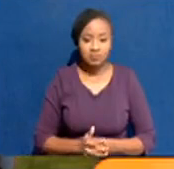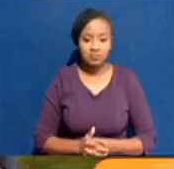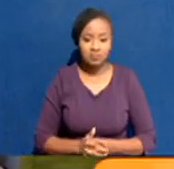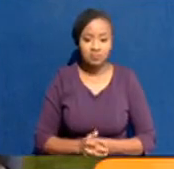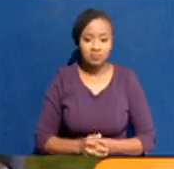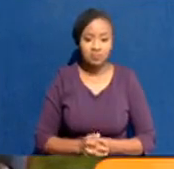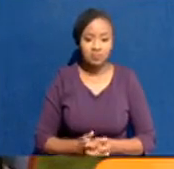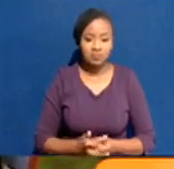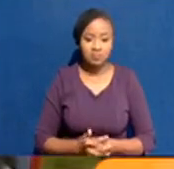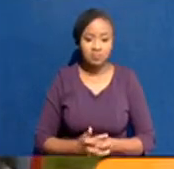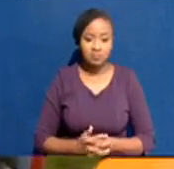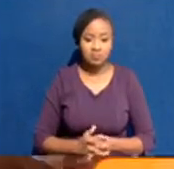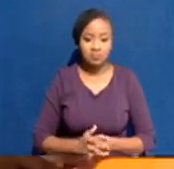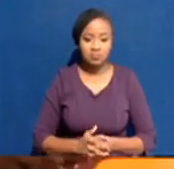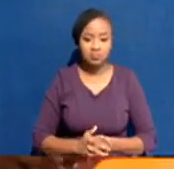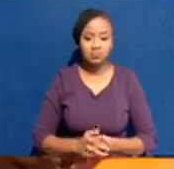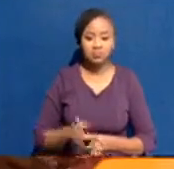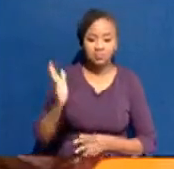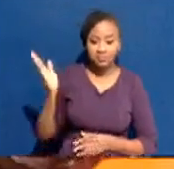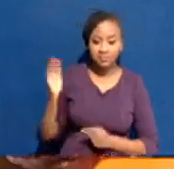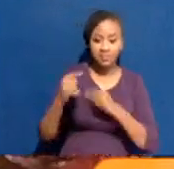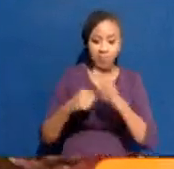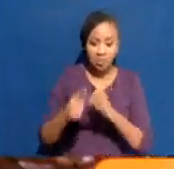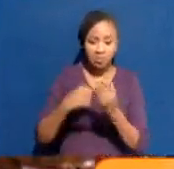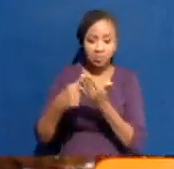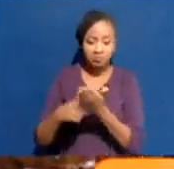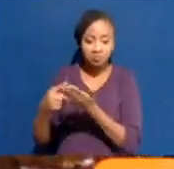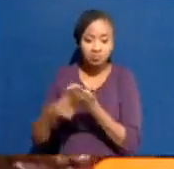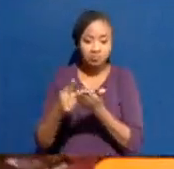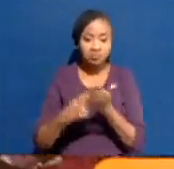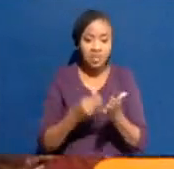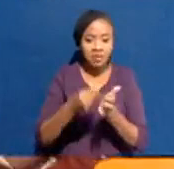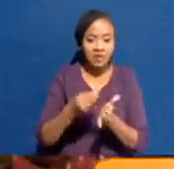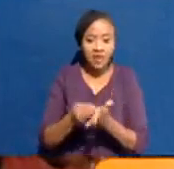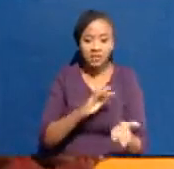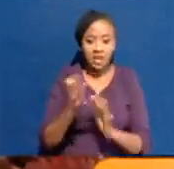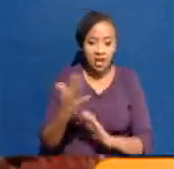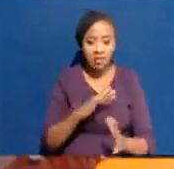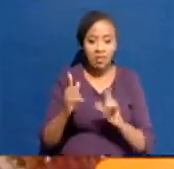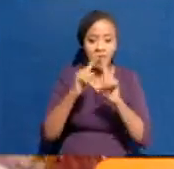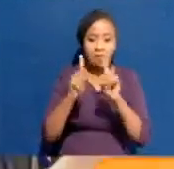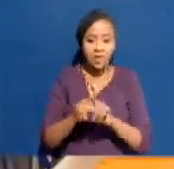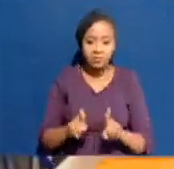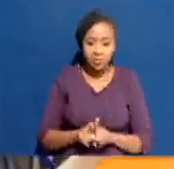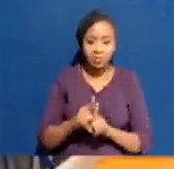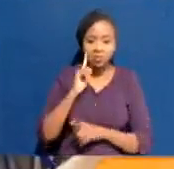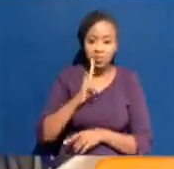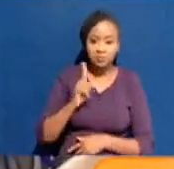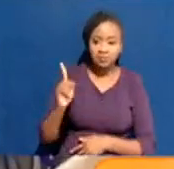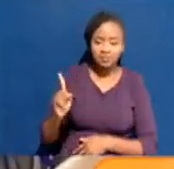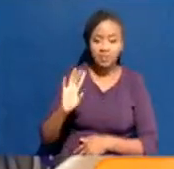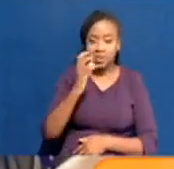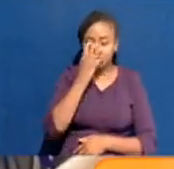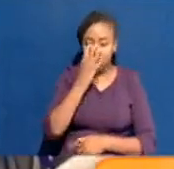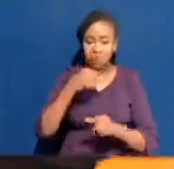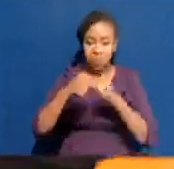Huku mchakato kuhusu mswada wa fedha ukiendelea kuchacha, bunge la kitaifa likitarajiwa kujadili Jumanne, Rais Ruto